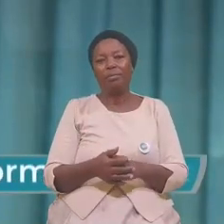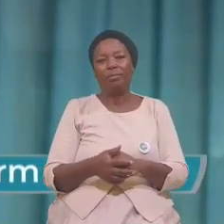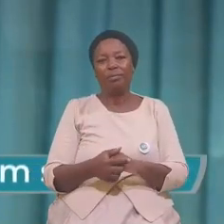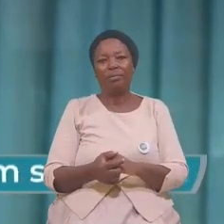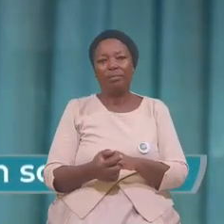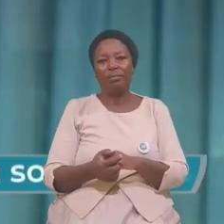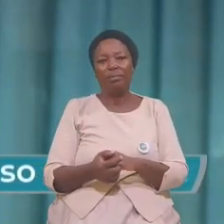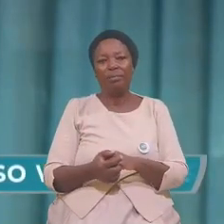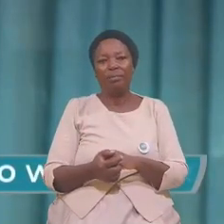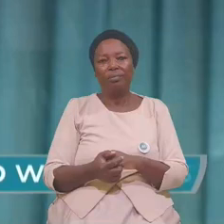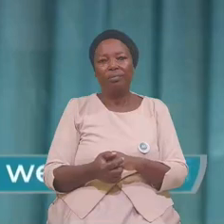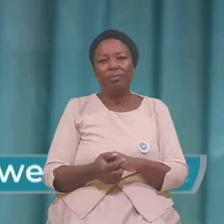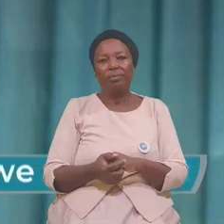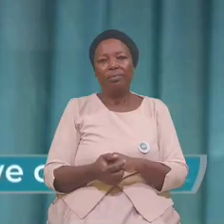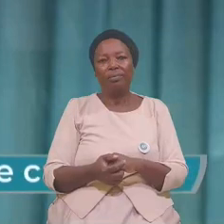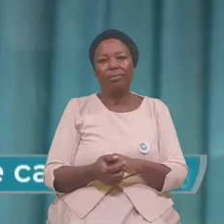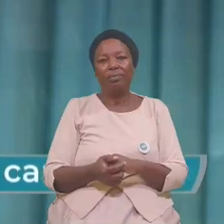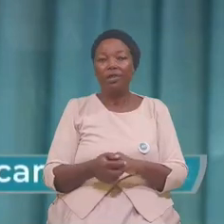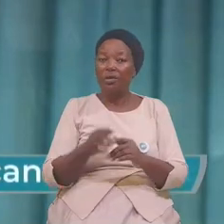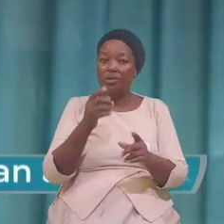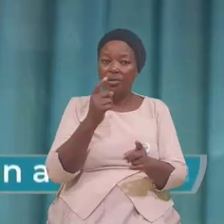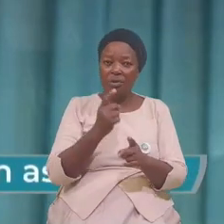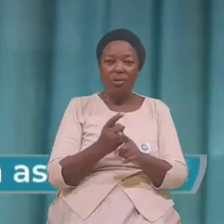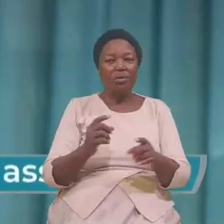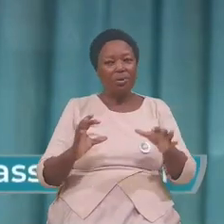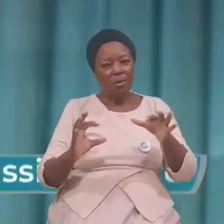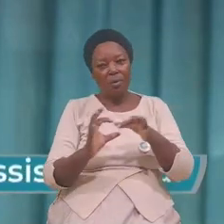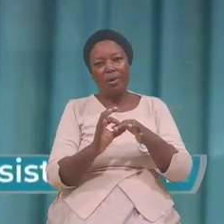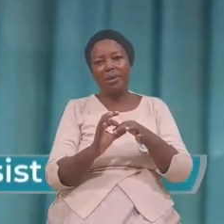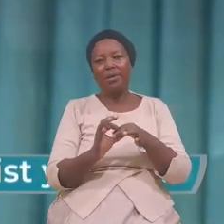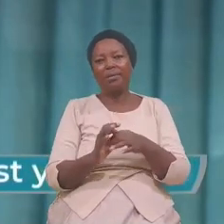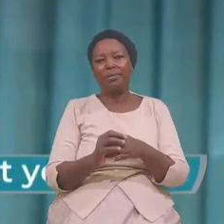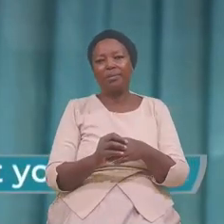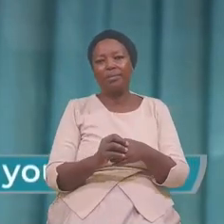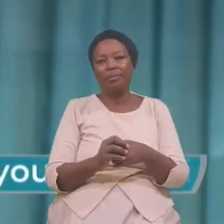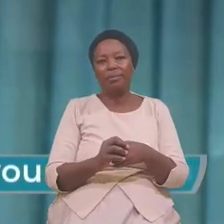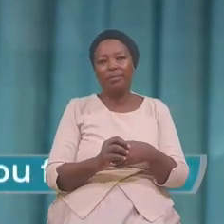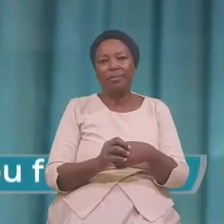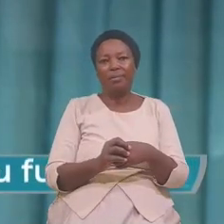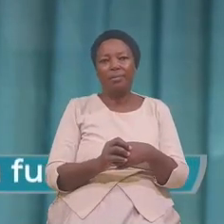Connecte-toi seulement.